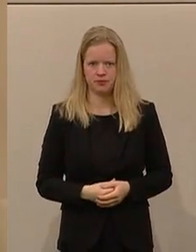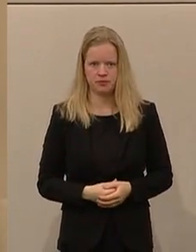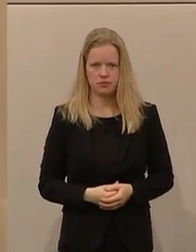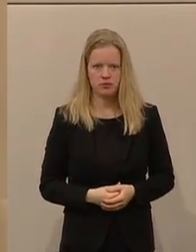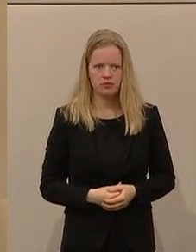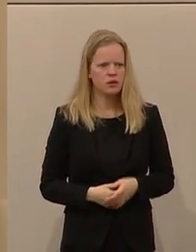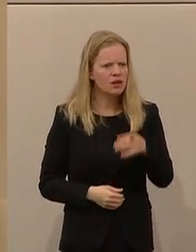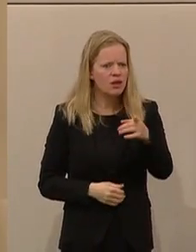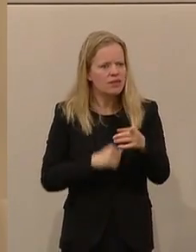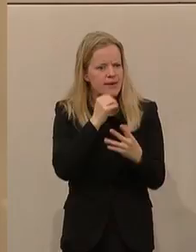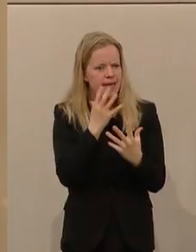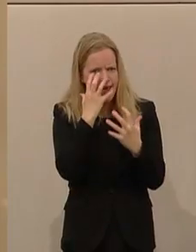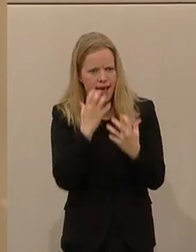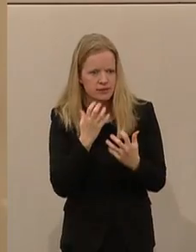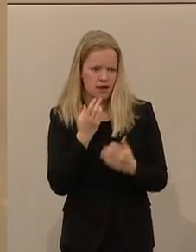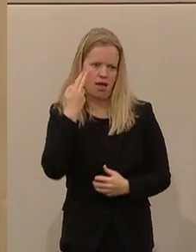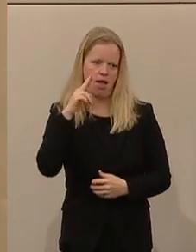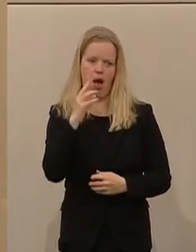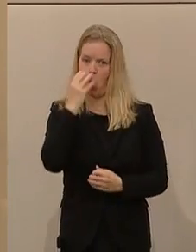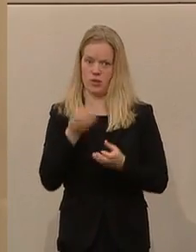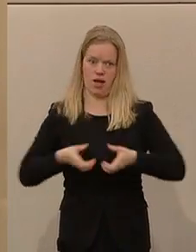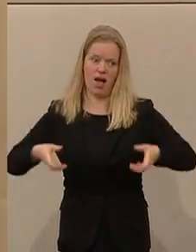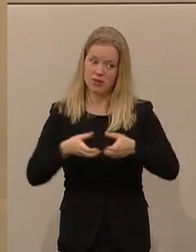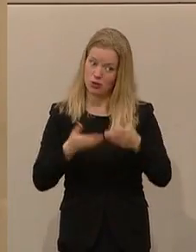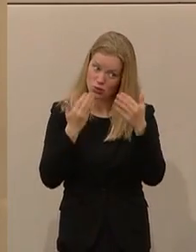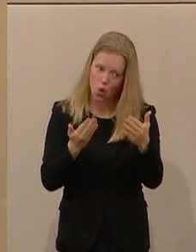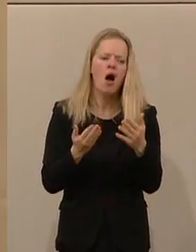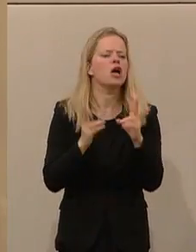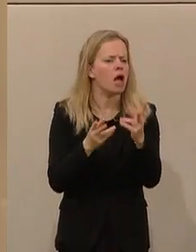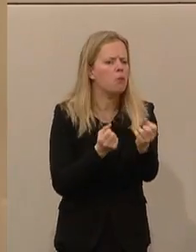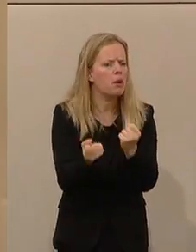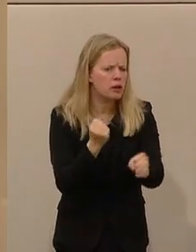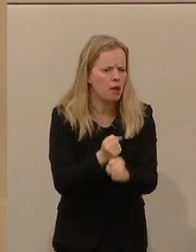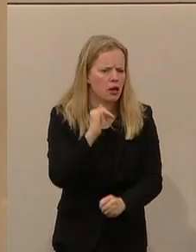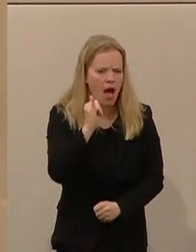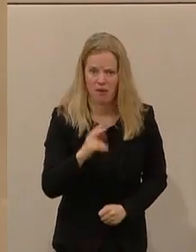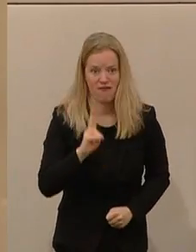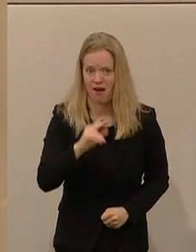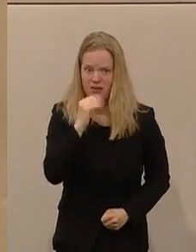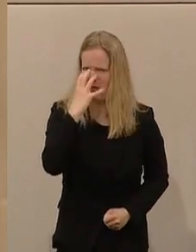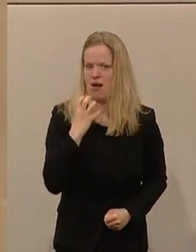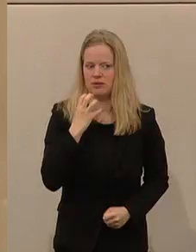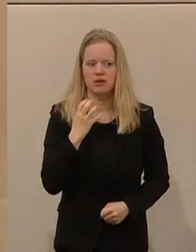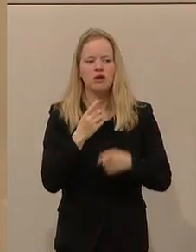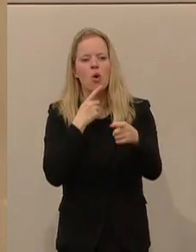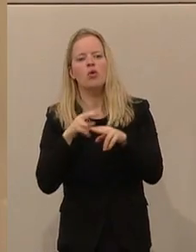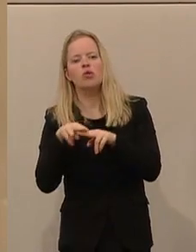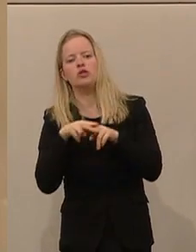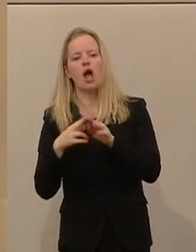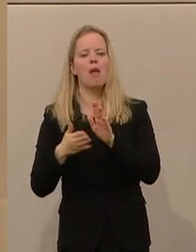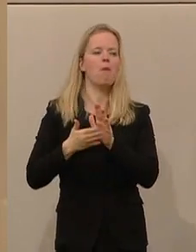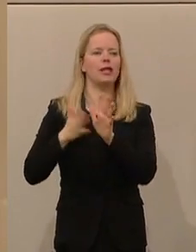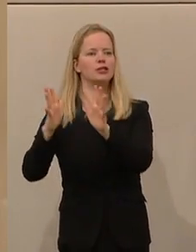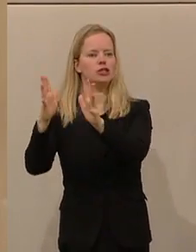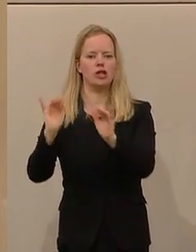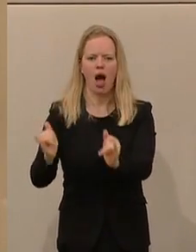Nicht ernsthaft, das ist der Unterschied, Herr Rosenkranz. Man kann so Politik machen, aber das nennt man dann nationalpopulistisch oder sonst irgendwie,